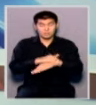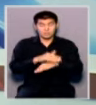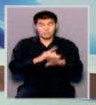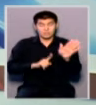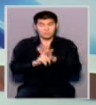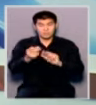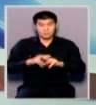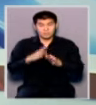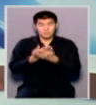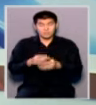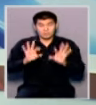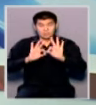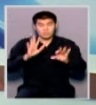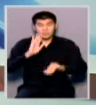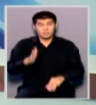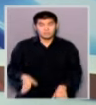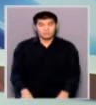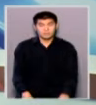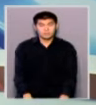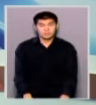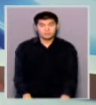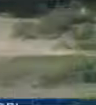Ақтілек Абайқызы тарқатып айтады.